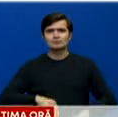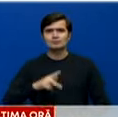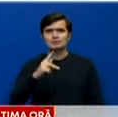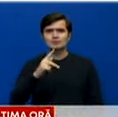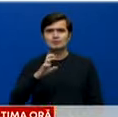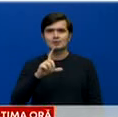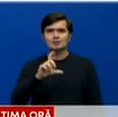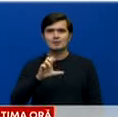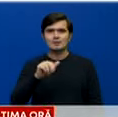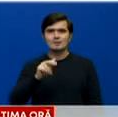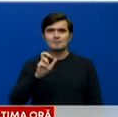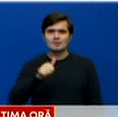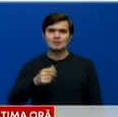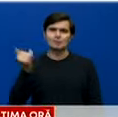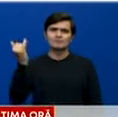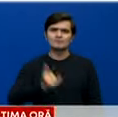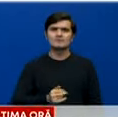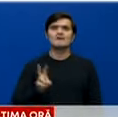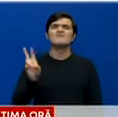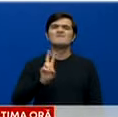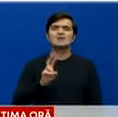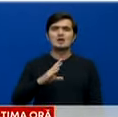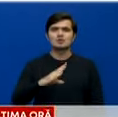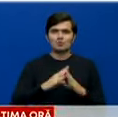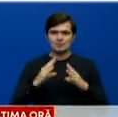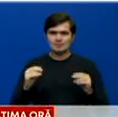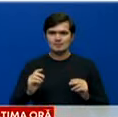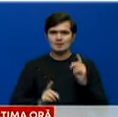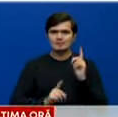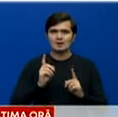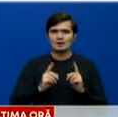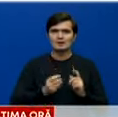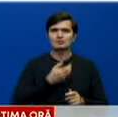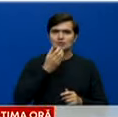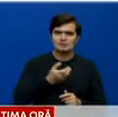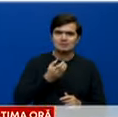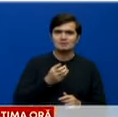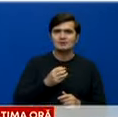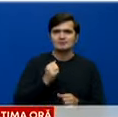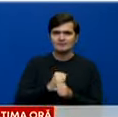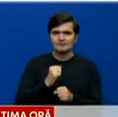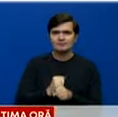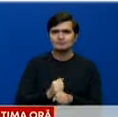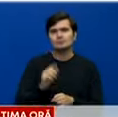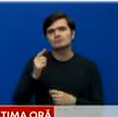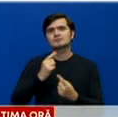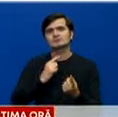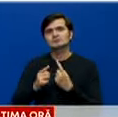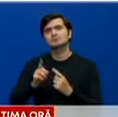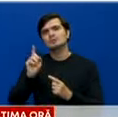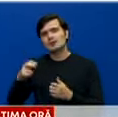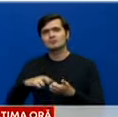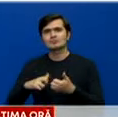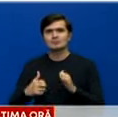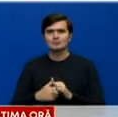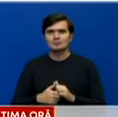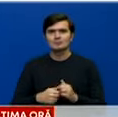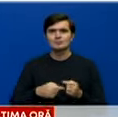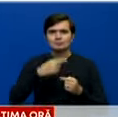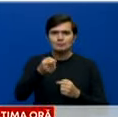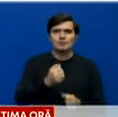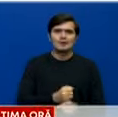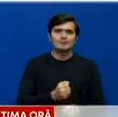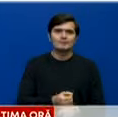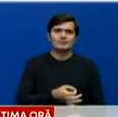vine vineri în țară, coaliția, dacă are loc, o să se discute acolo această problemă, ulterior se vor face declarații,